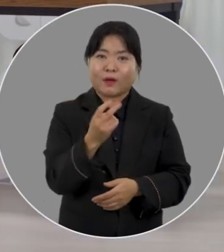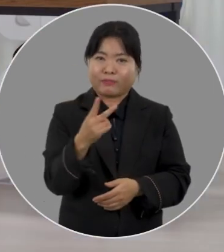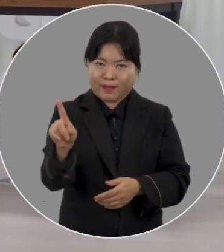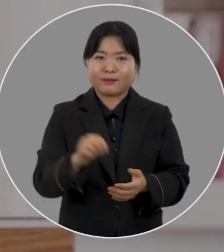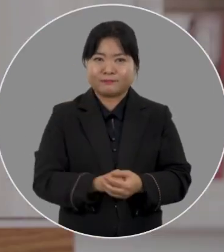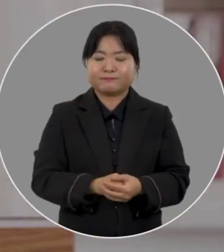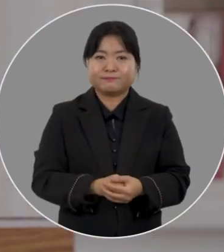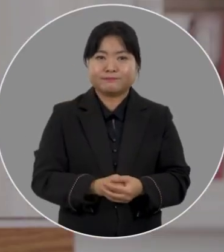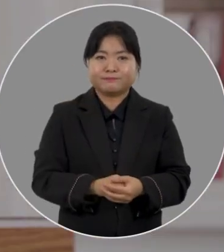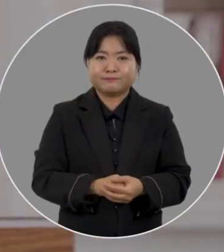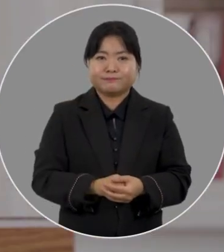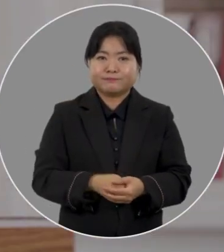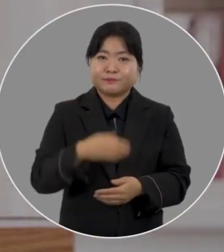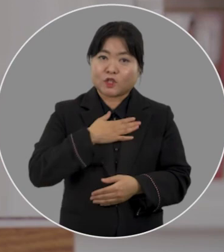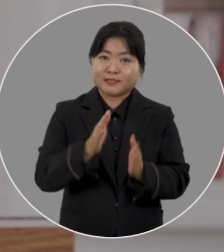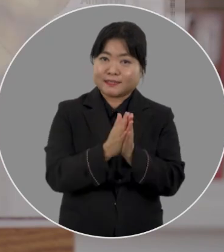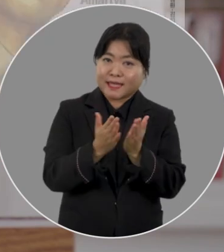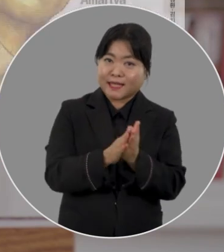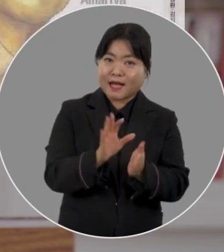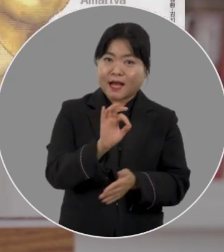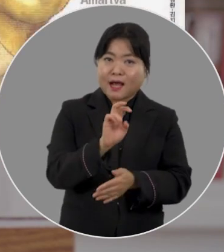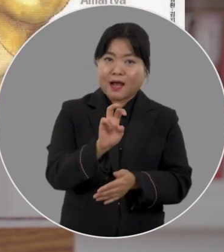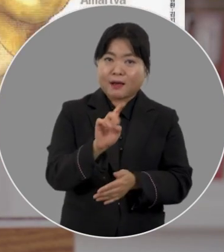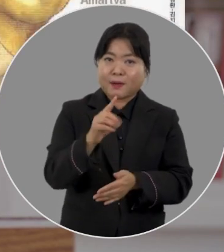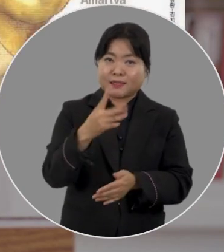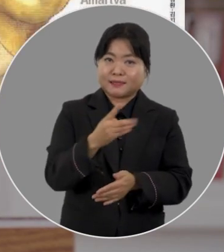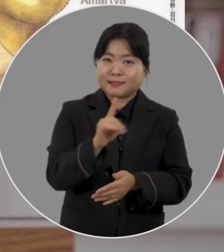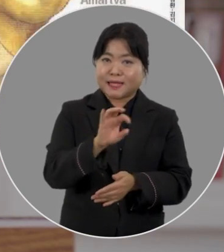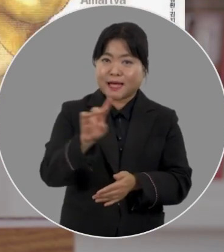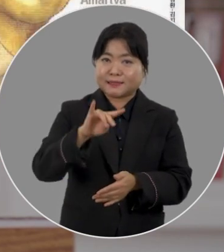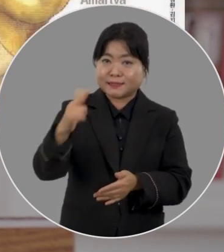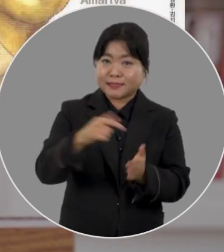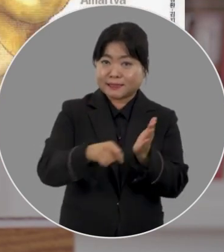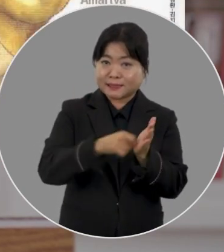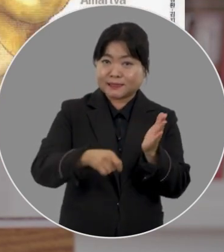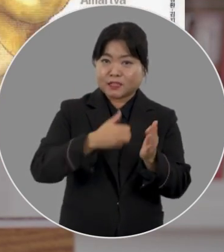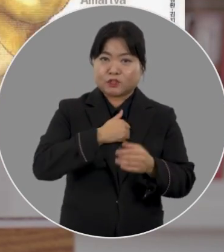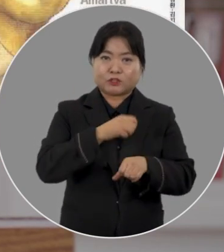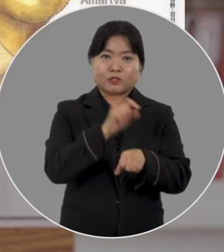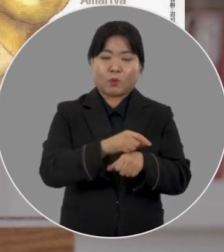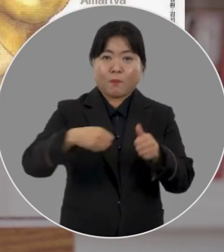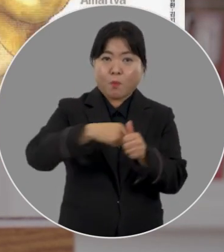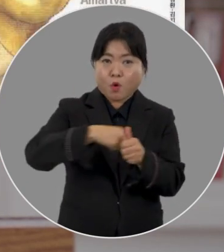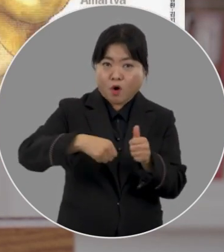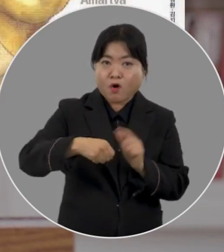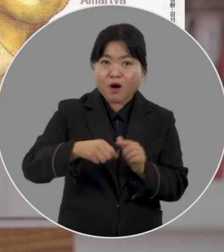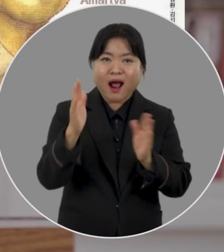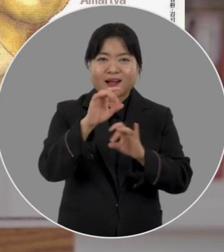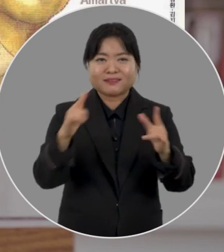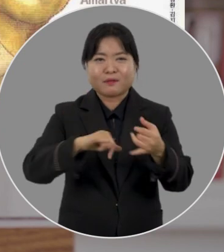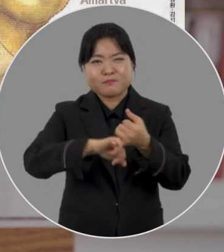루안다. 네. 저는 책을 그 아마르티아 센이 쓴 정체성과 폭력, 학생들이 항상